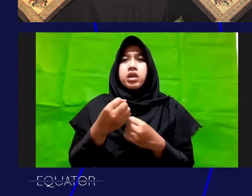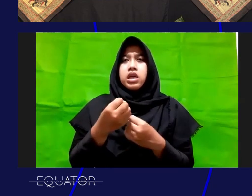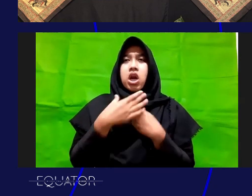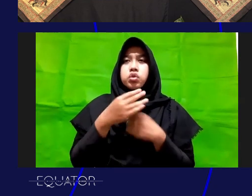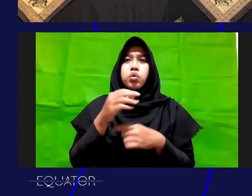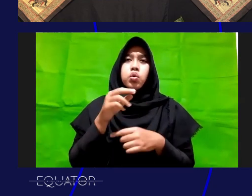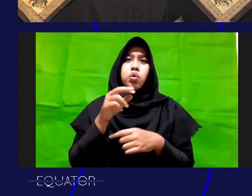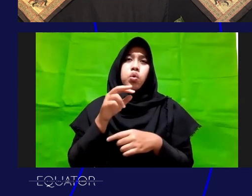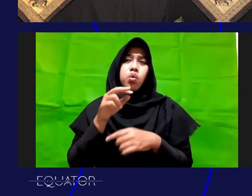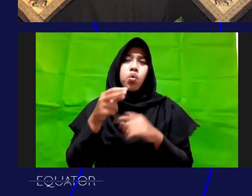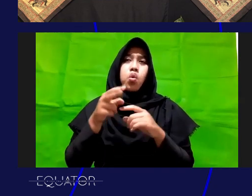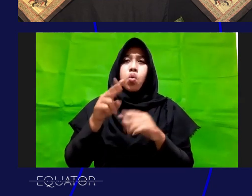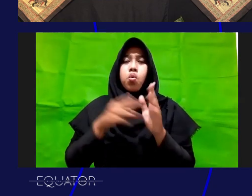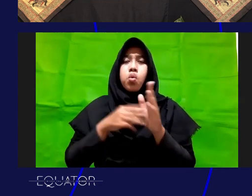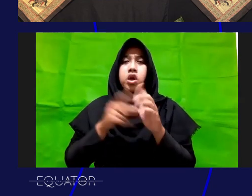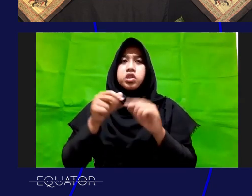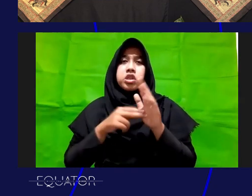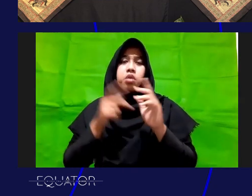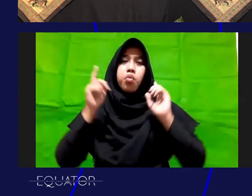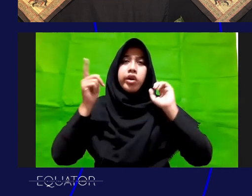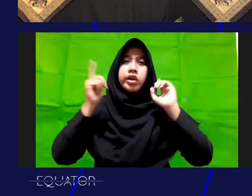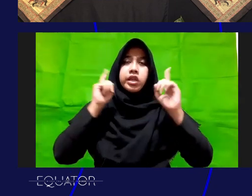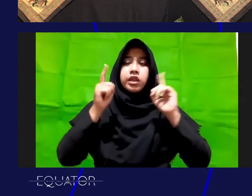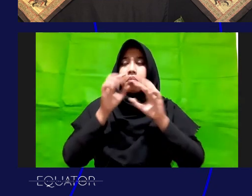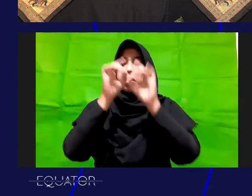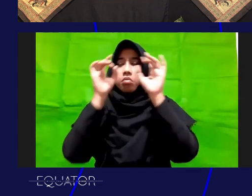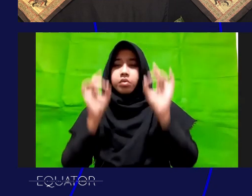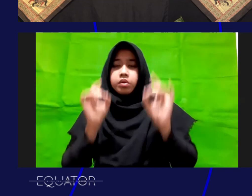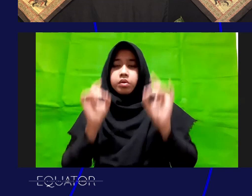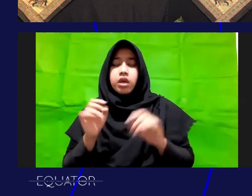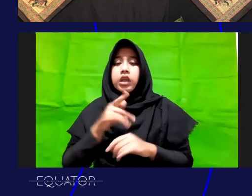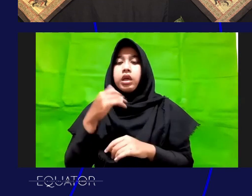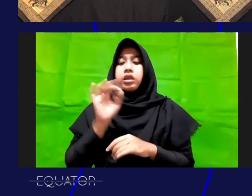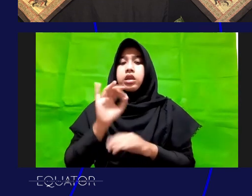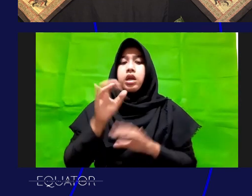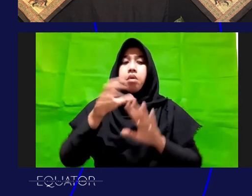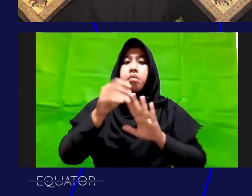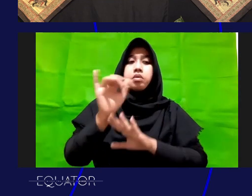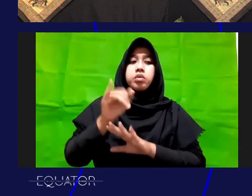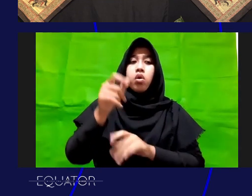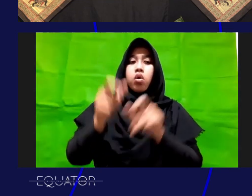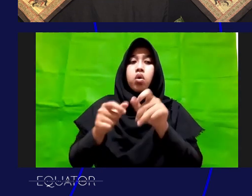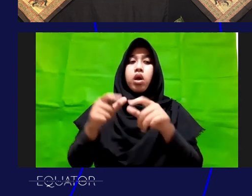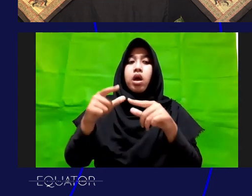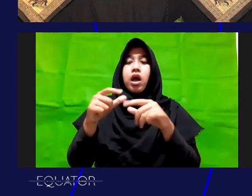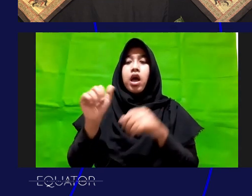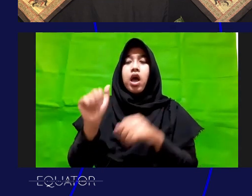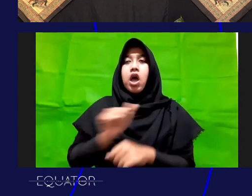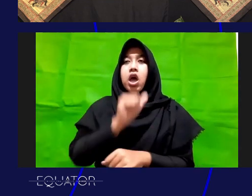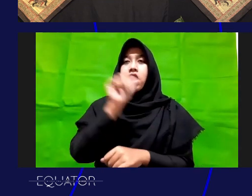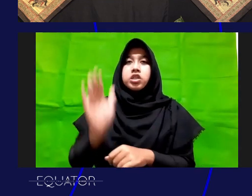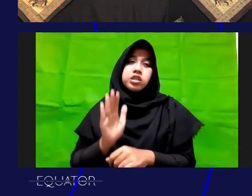correct. Dalam banyak hal ya, kita kan tetap nggak beradab seperti orang Asia Tenggara lainnya gitu kan, kalau kata teman